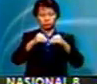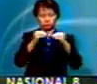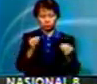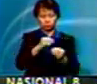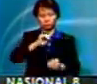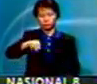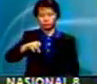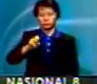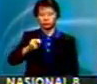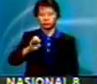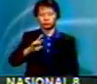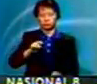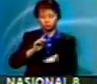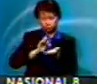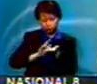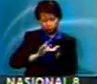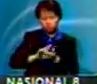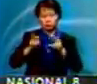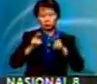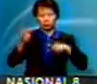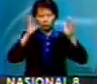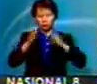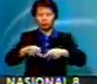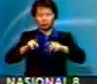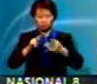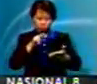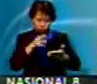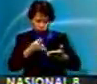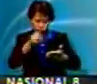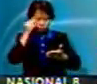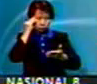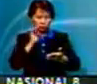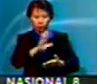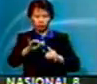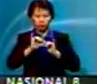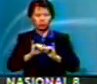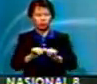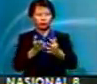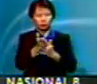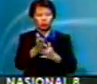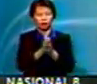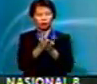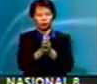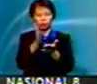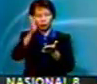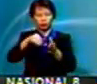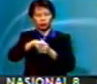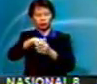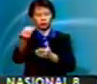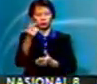jurnal perubatan forensik, rakyat Malaysia juga berpeluang menimba pengalaman mereka menerusi buku yang bakal diterbitkan.